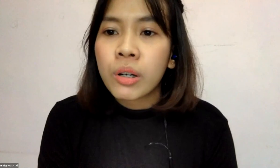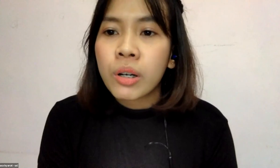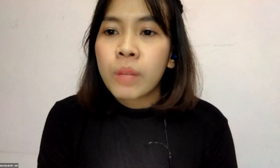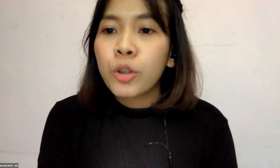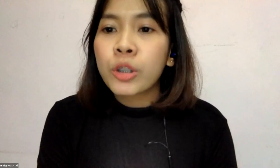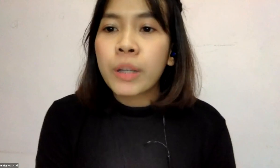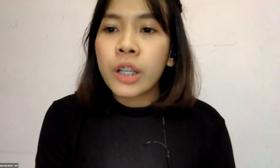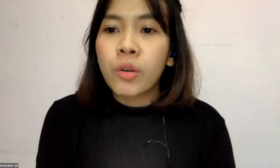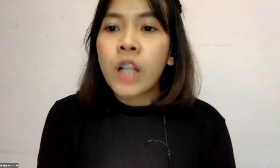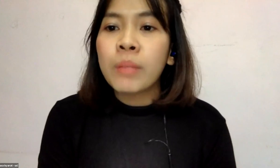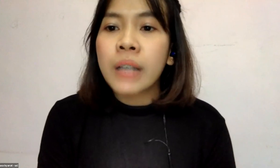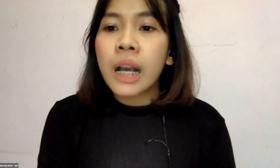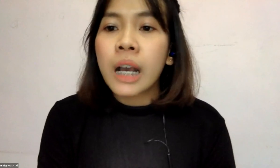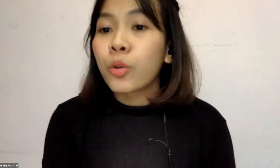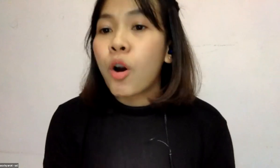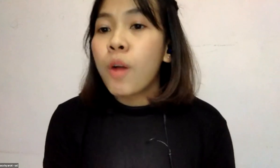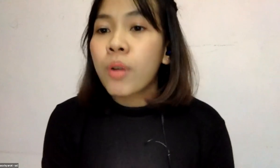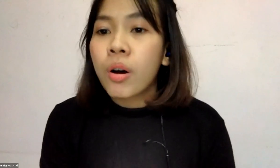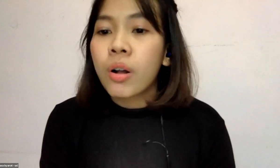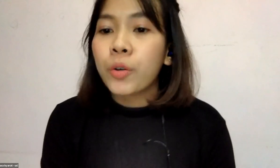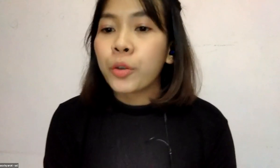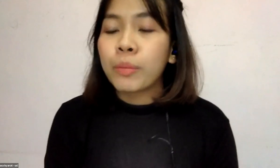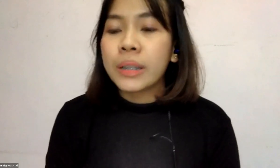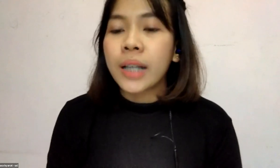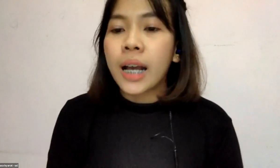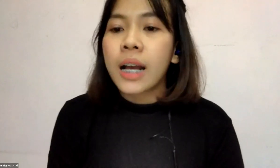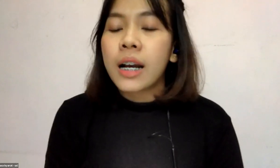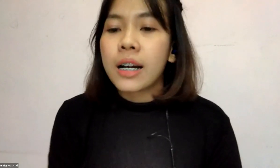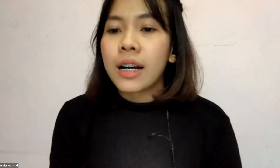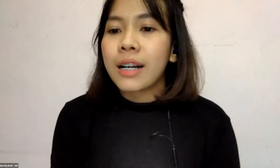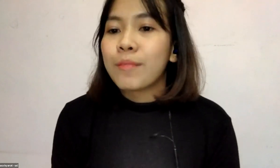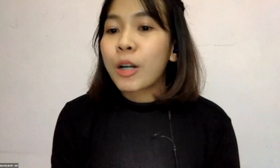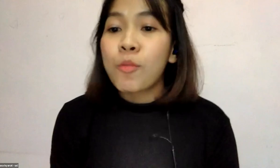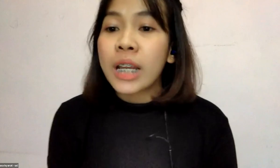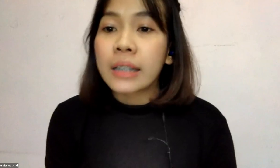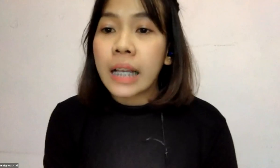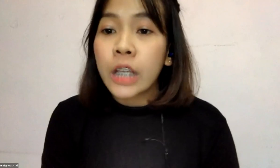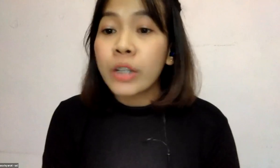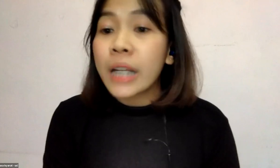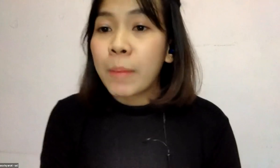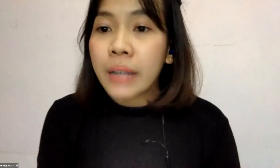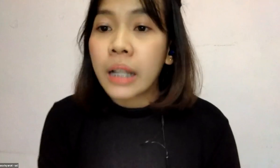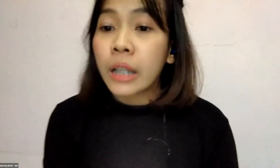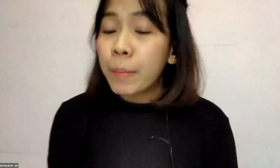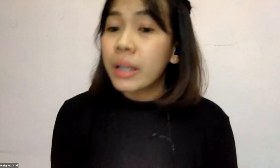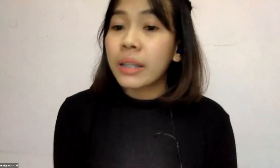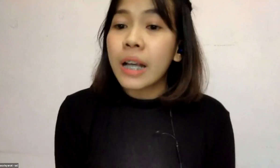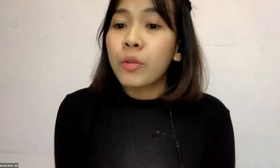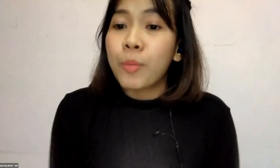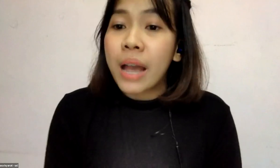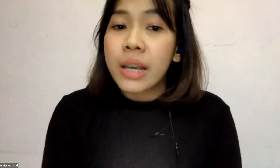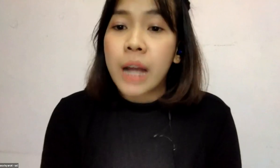butuh butuh seperti itu kalau misalkan untuk ngobrol untuk bisa berkomunikasi saja itu tidak masalah tetapi